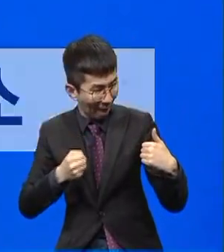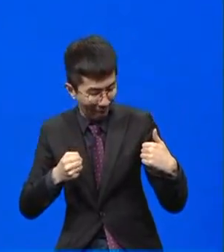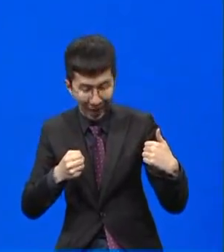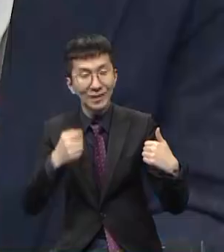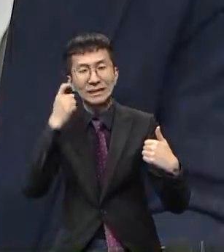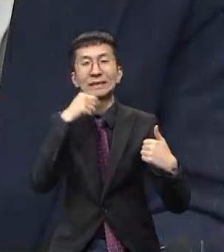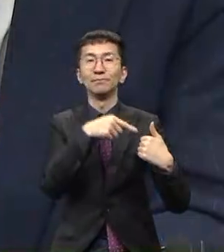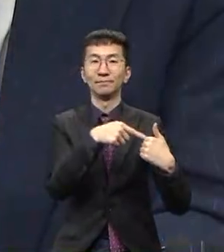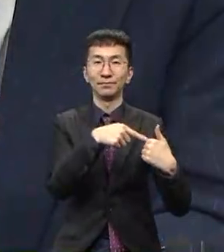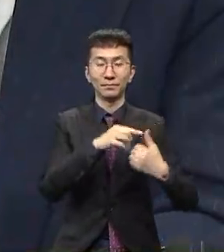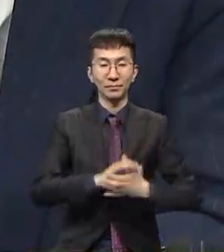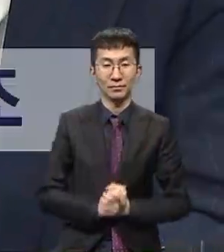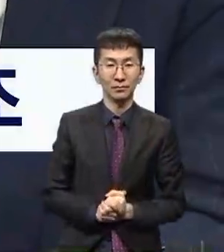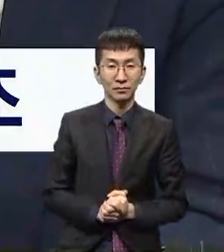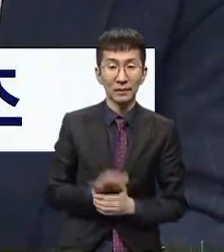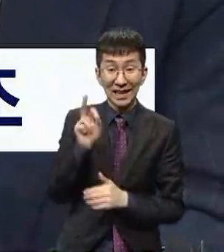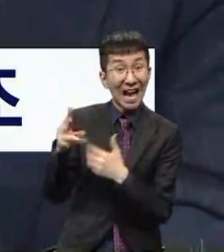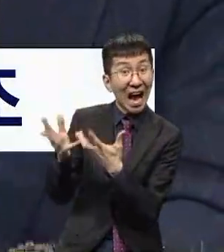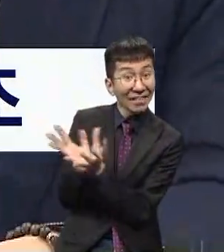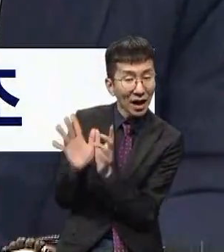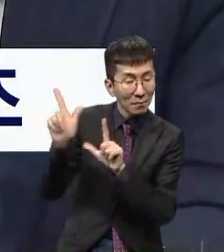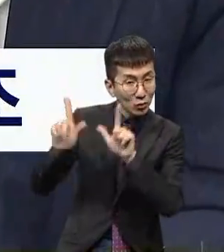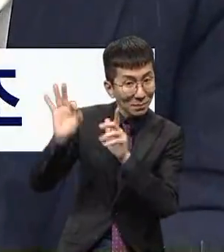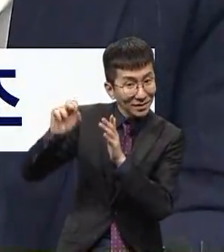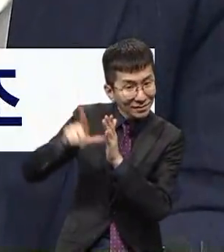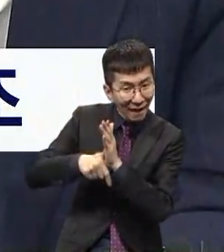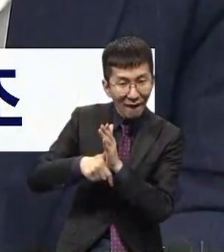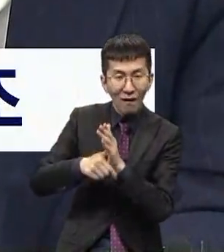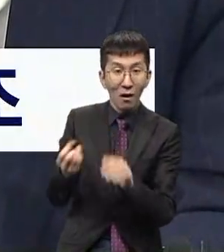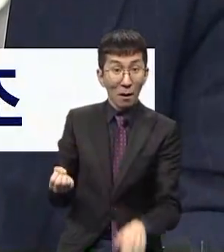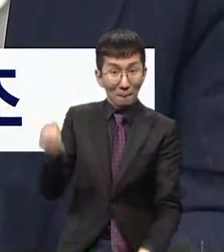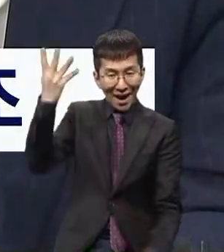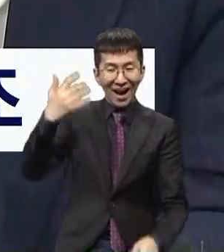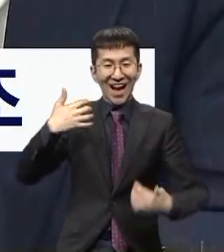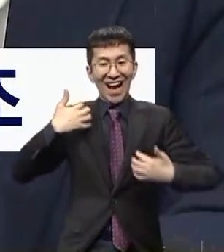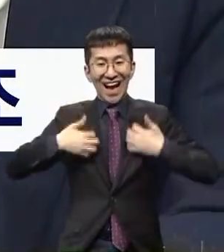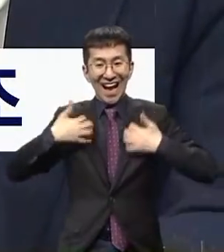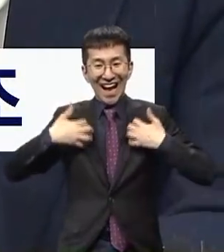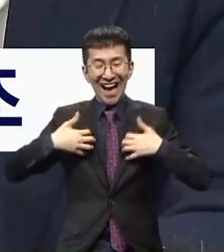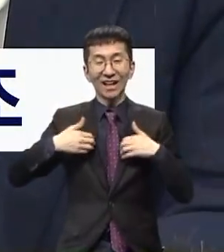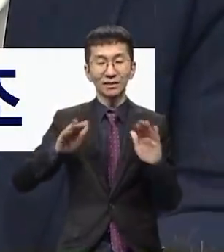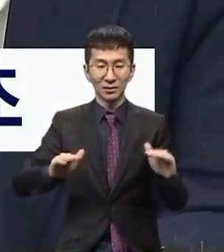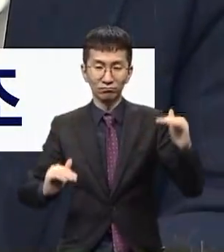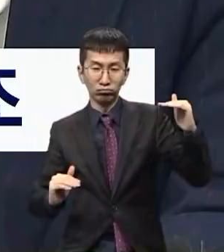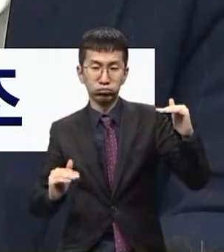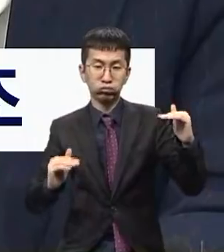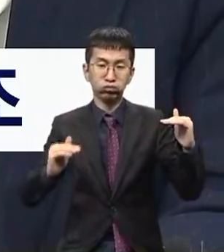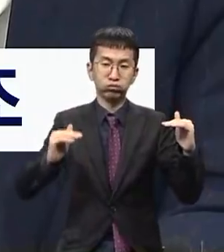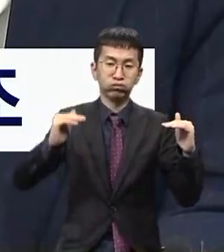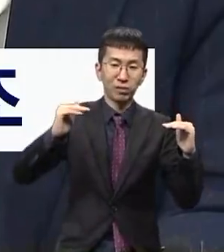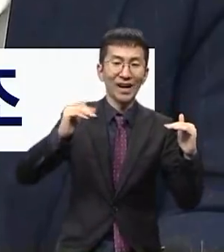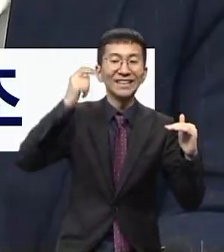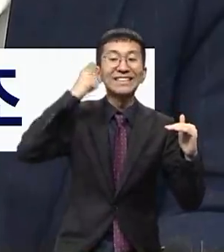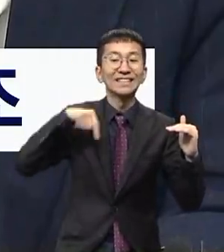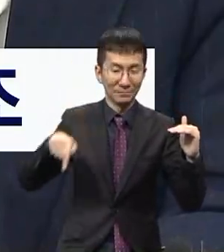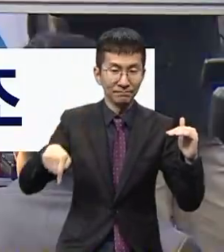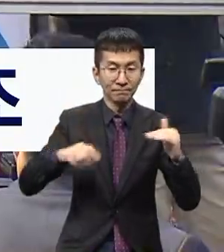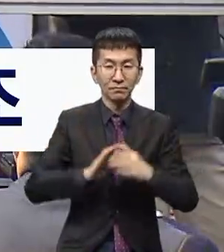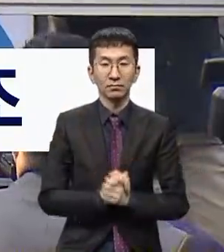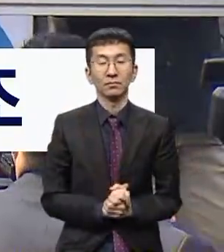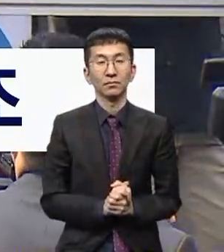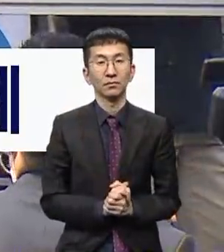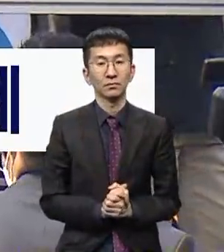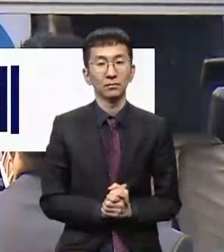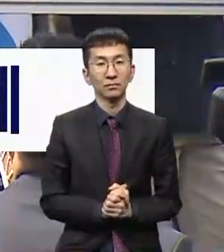요소입니다. 야권 주자들은 재보선 압승으로 기울었던 운동장이 다소 평평해졌단 분위기입니다.